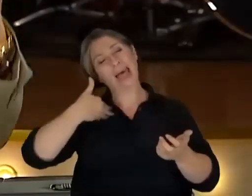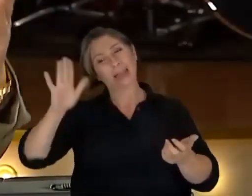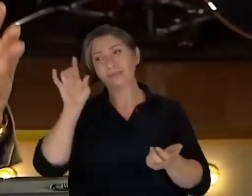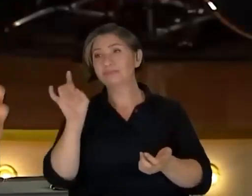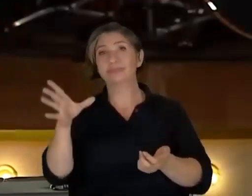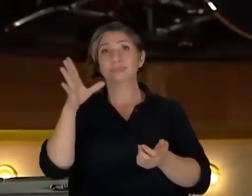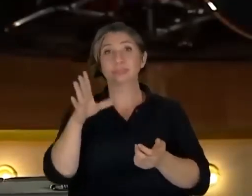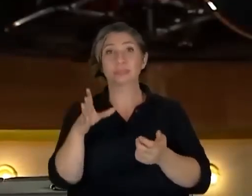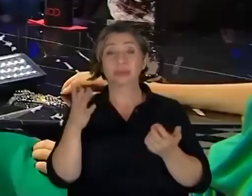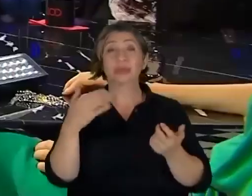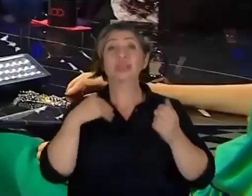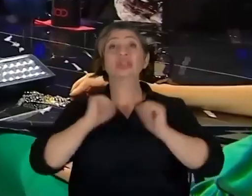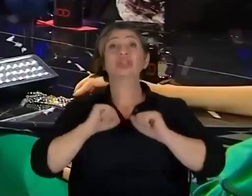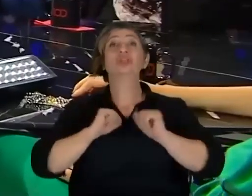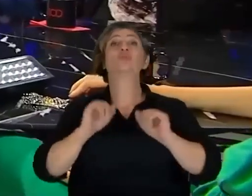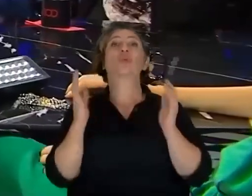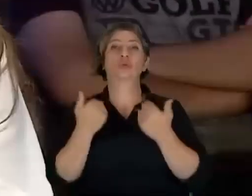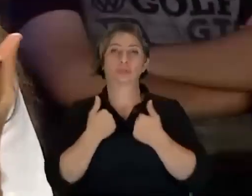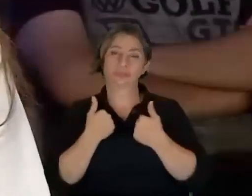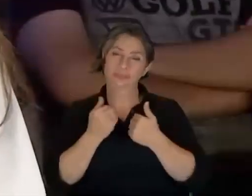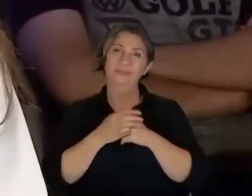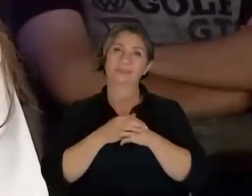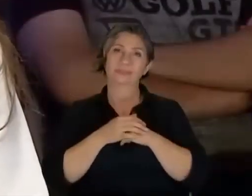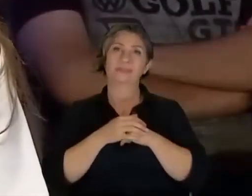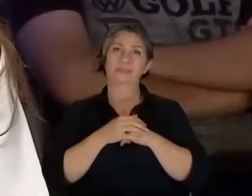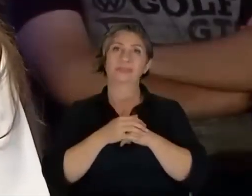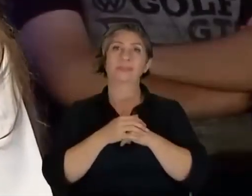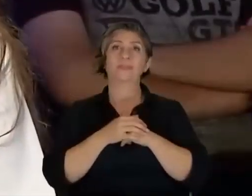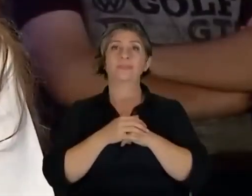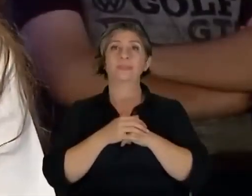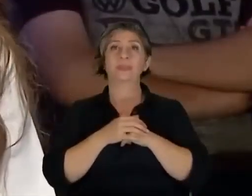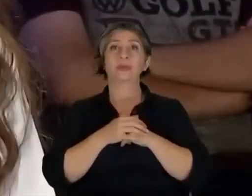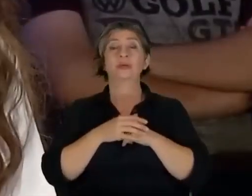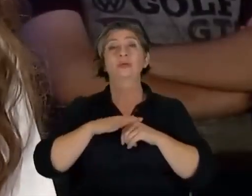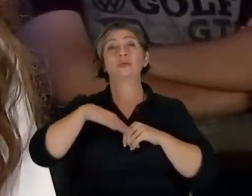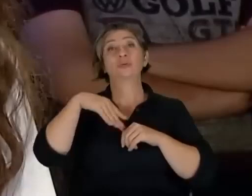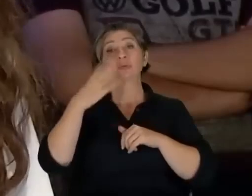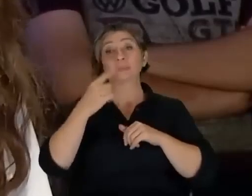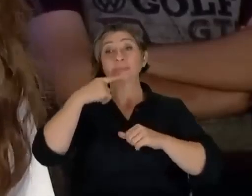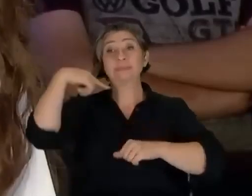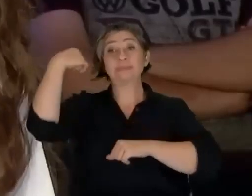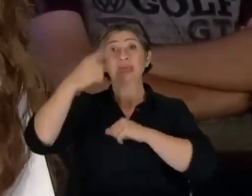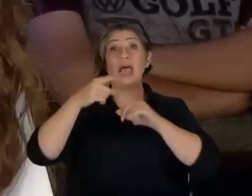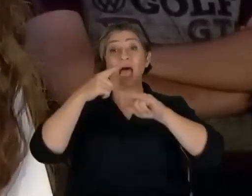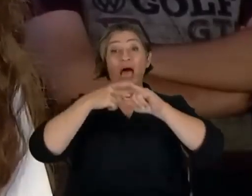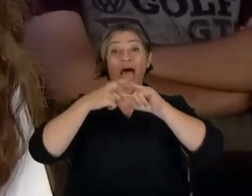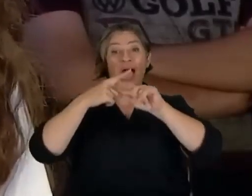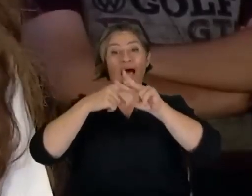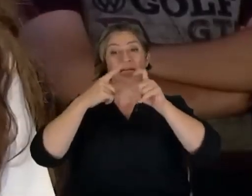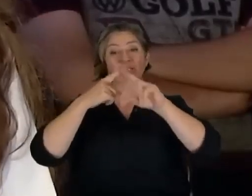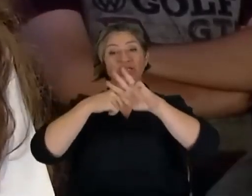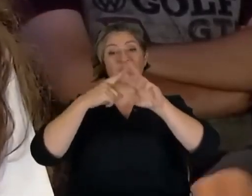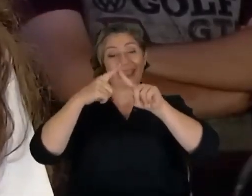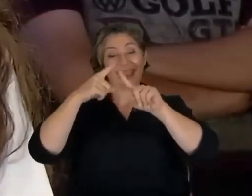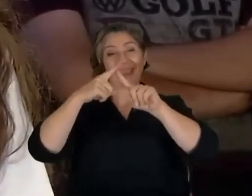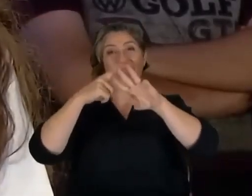Hadi oradan. Atlar çünkü çalışmıyordum yani. Ha, çalışmıyordum. Evet sonucu belliydi. Ondan sonraki sene Hacettepe Konservatuvarı'na